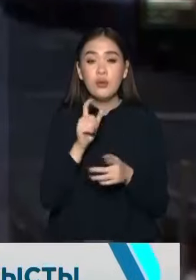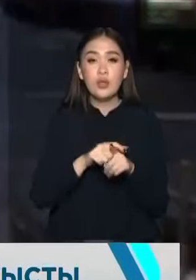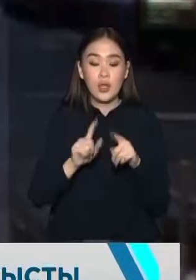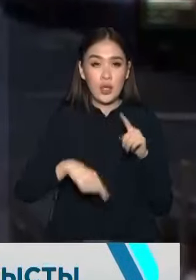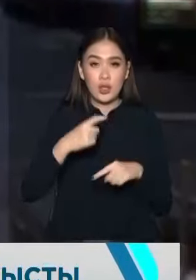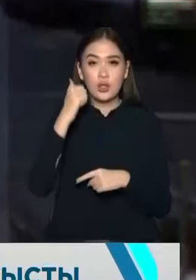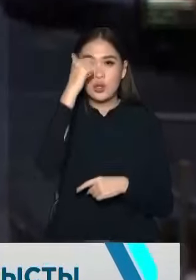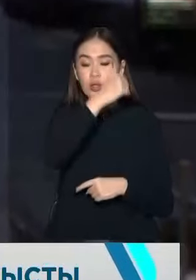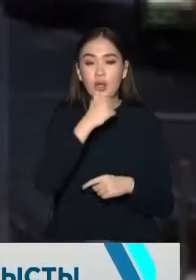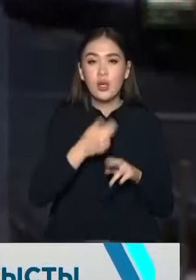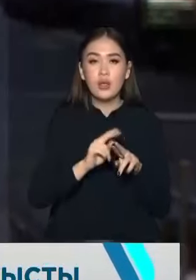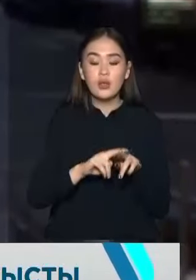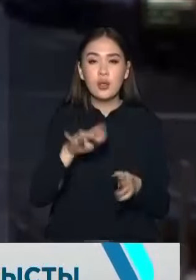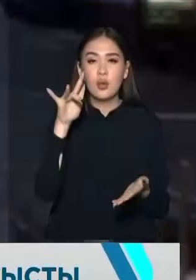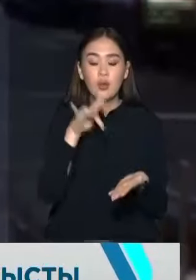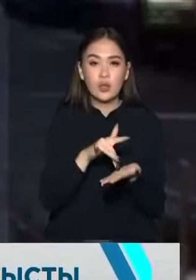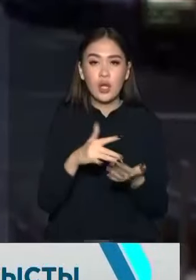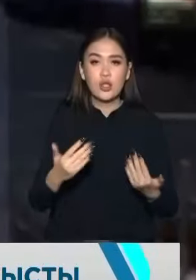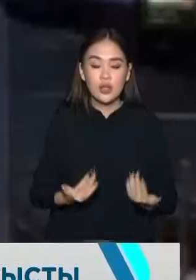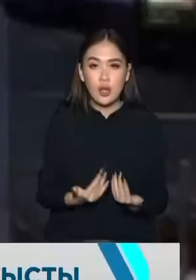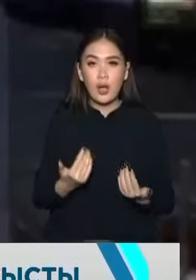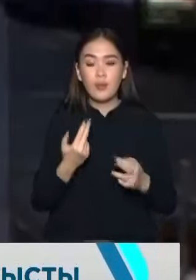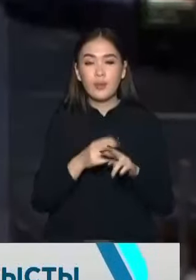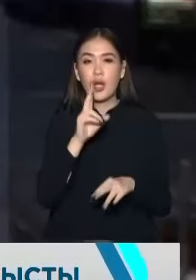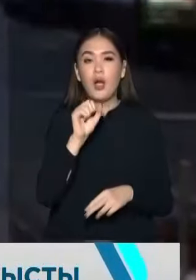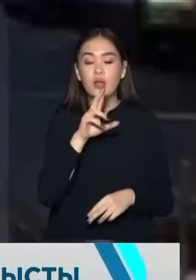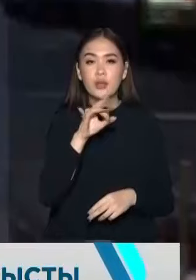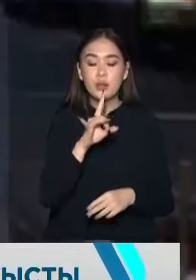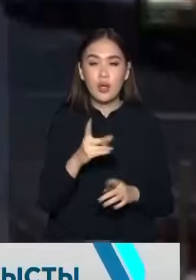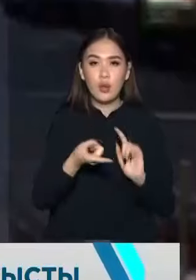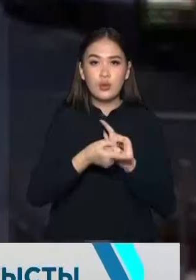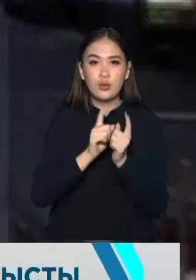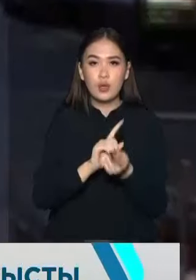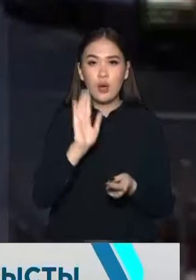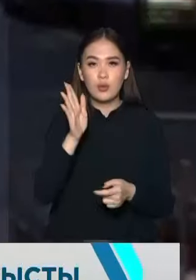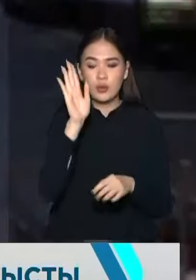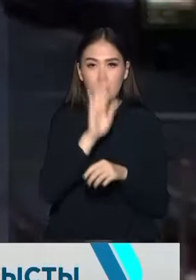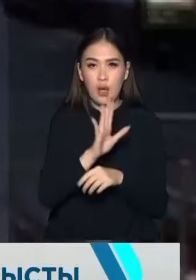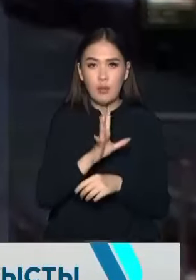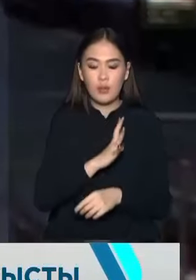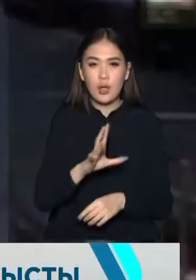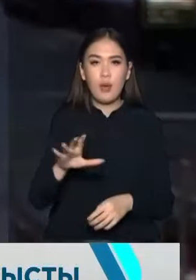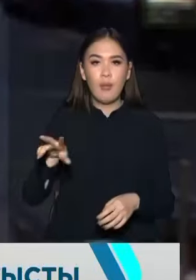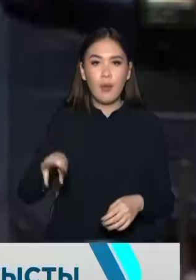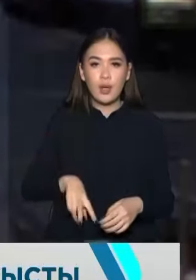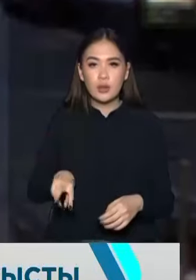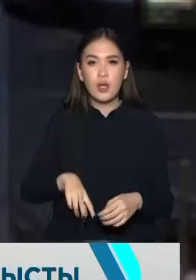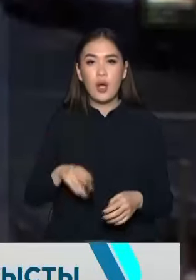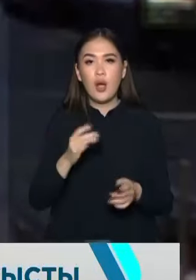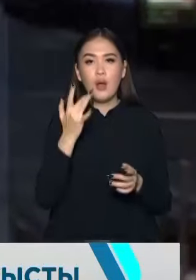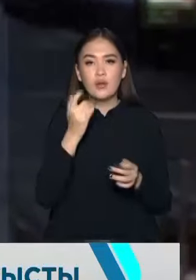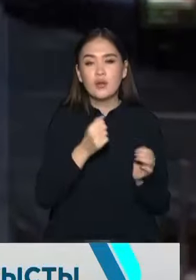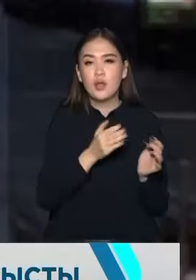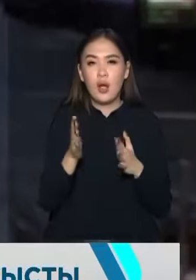жылы орталық және жергілікті жерде ауқымды кадрлық өзгеріс жасайтынын ескертті. Бастықтардың үнемі бүйрегі бұрып